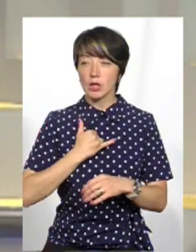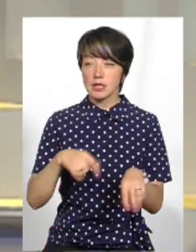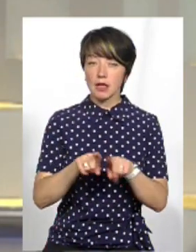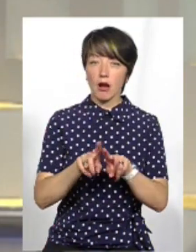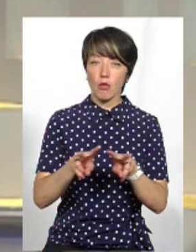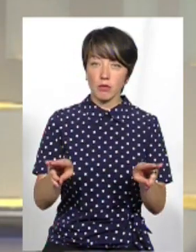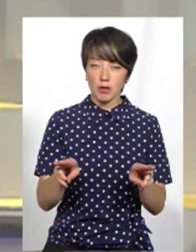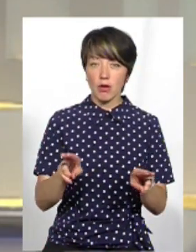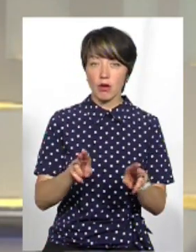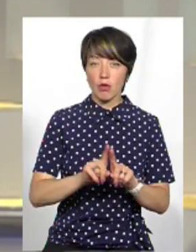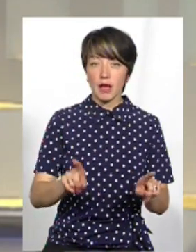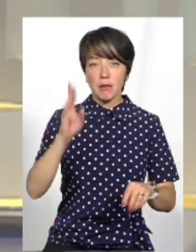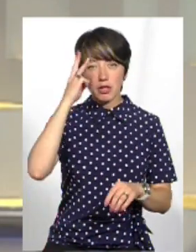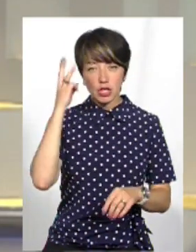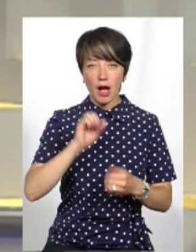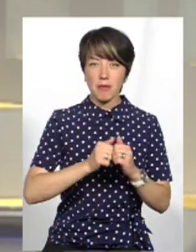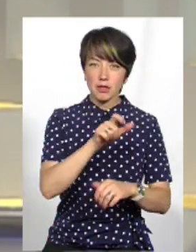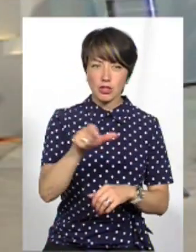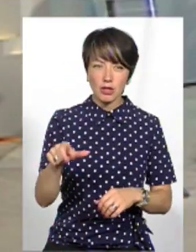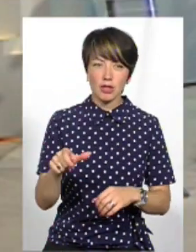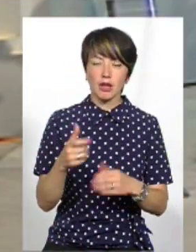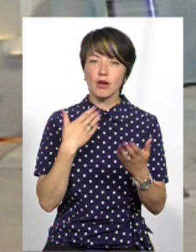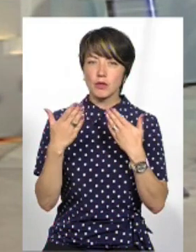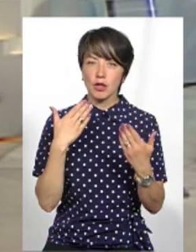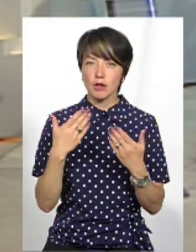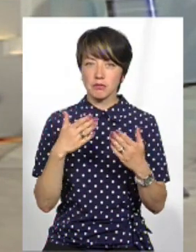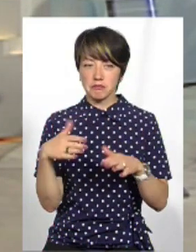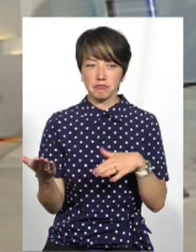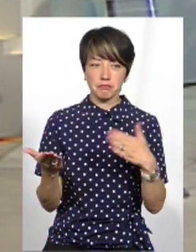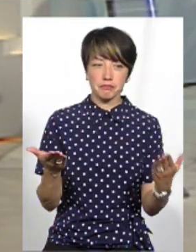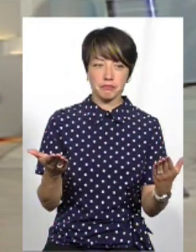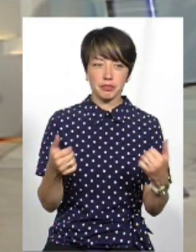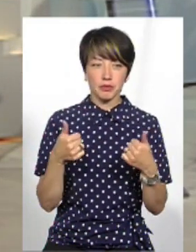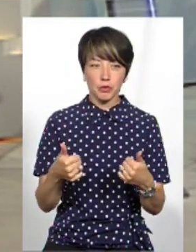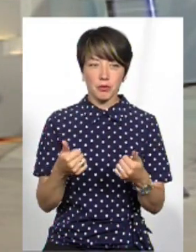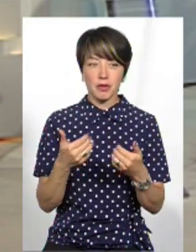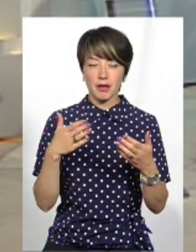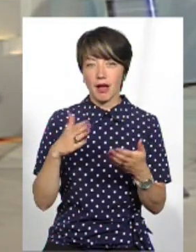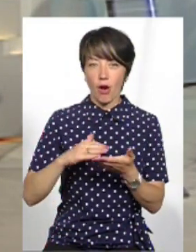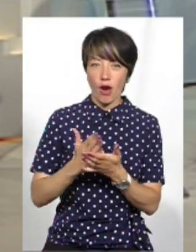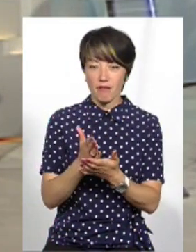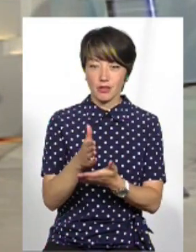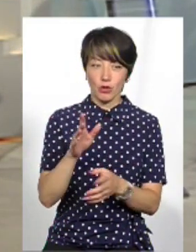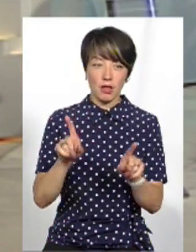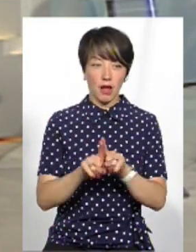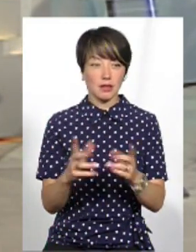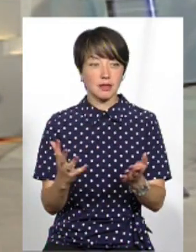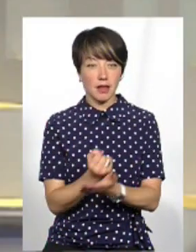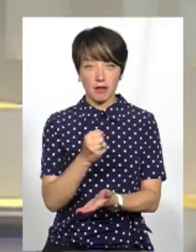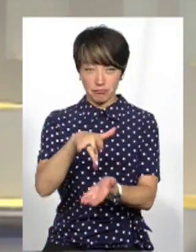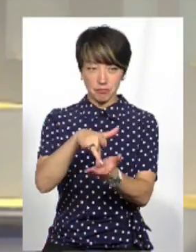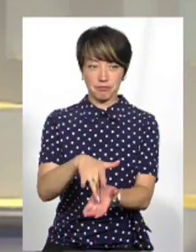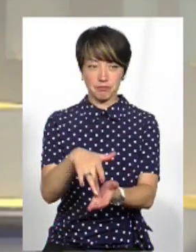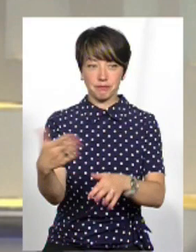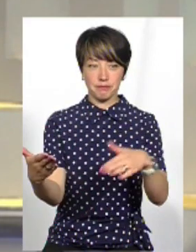особливість, хмельничан, кам'янчан, що ми, чесно кажучи, добре комунікуємо і з тими, і з тими. Я навіть не знаю, чому, можливо, так географічно, ментально склалося. Ви знаєте, у нас